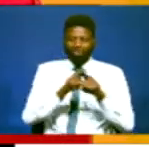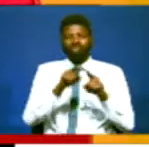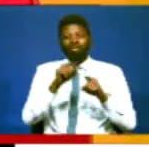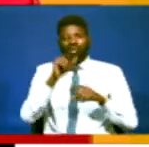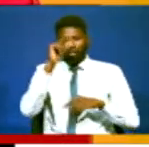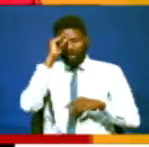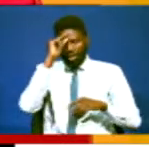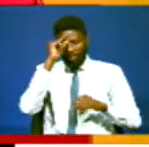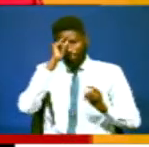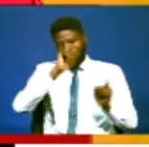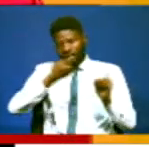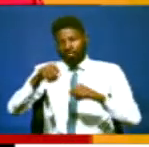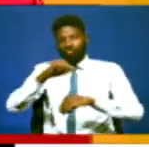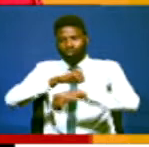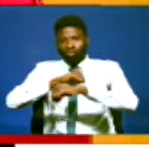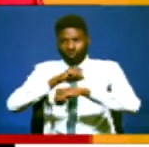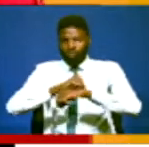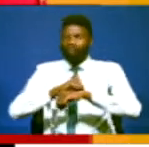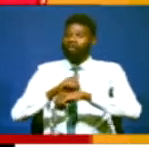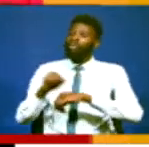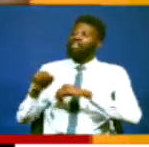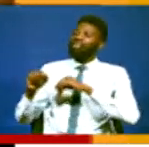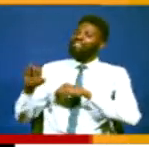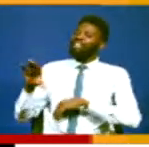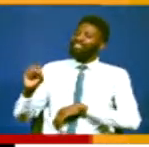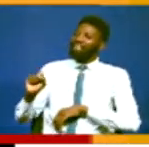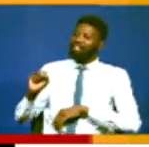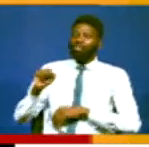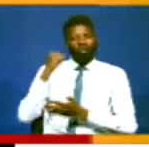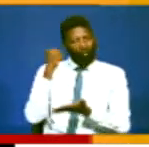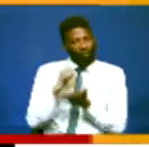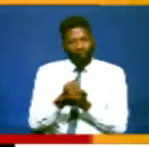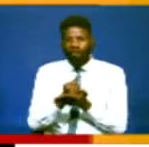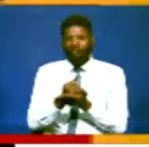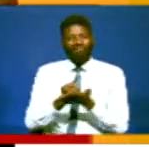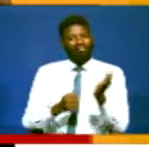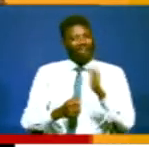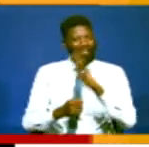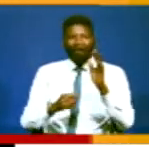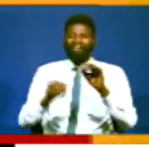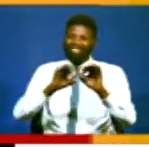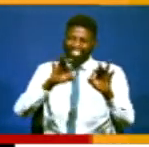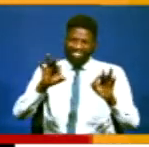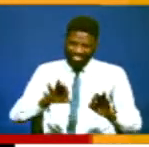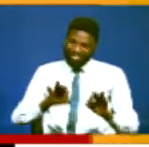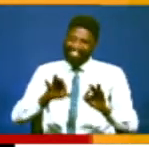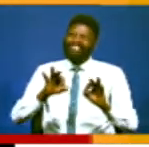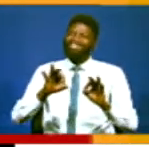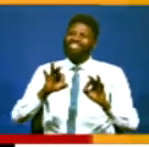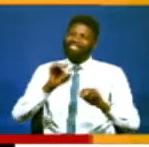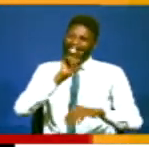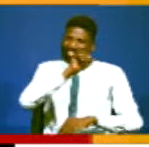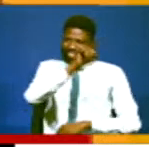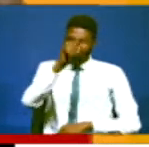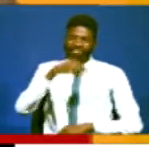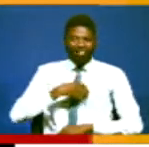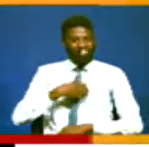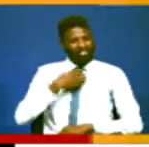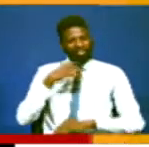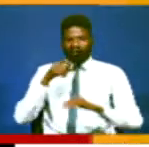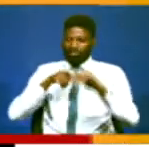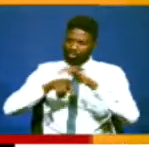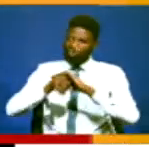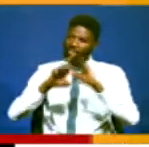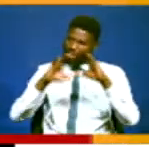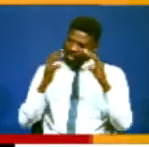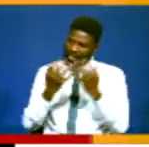atoke ofisini, aache kuzungumza kutoka ofisini kwa sababu shule ziko pale nyanjani. Naam. Atembee mwenyewe ingie darasani. Atagusana